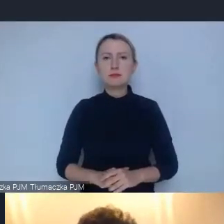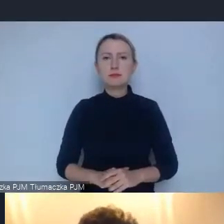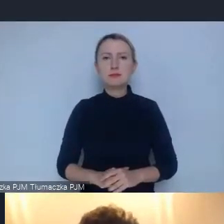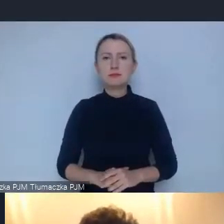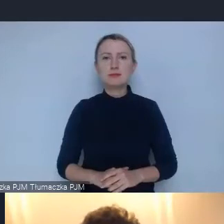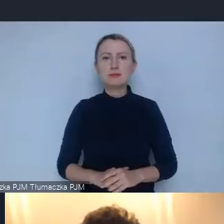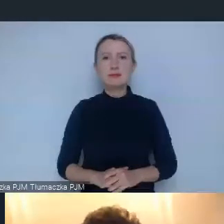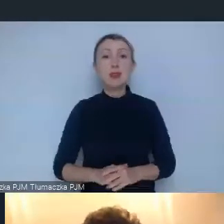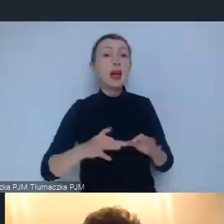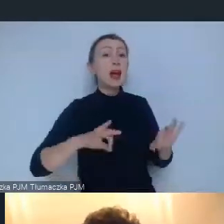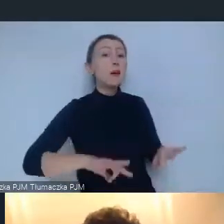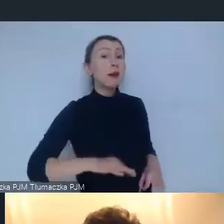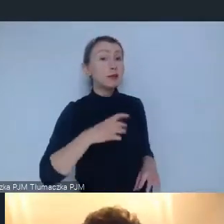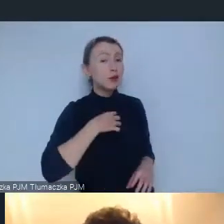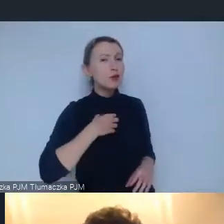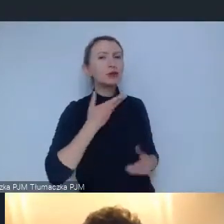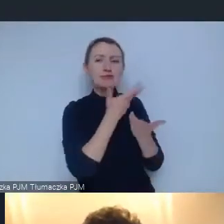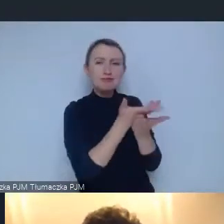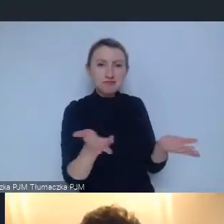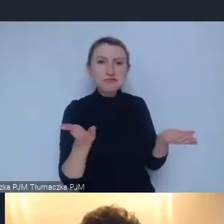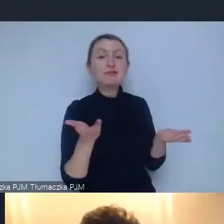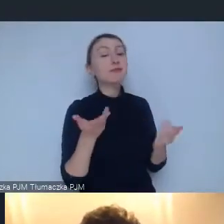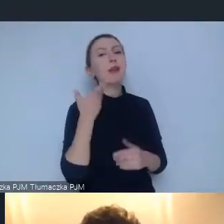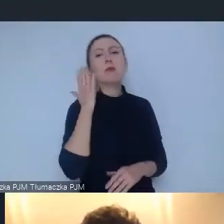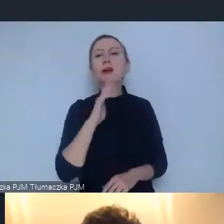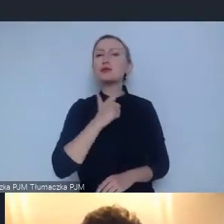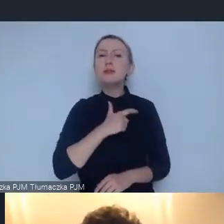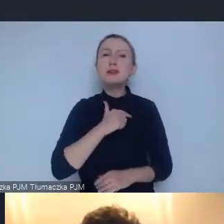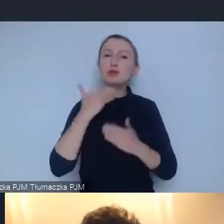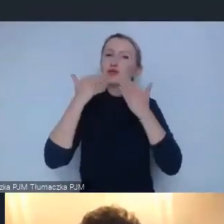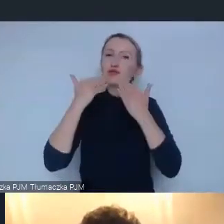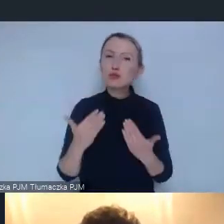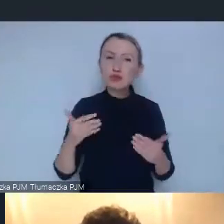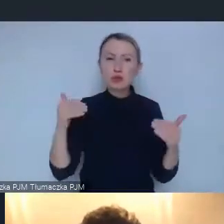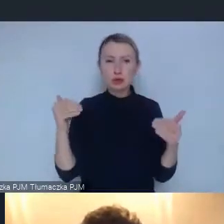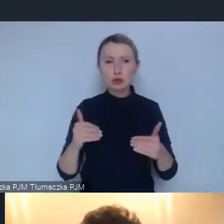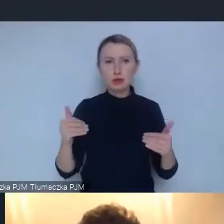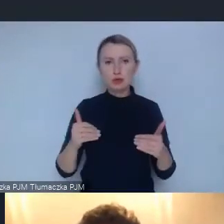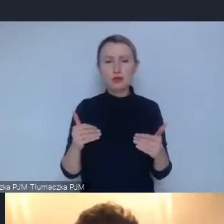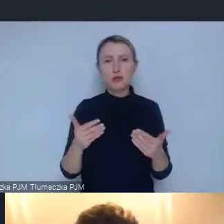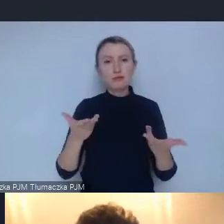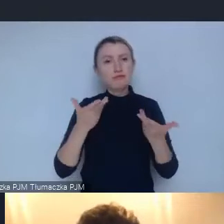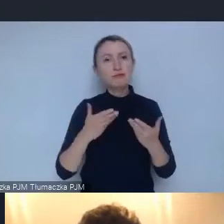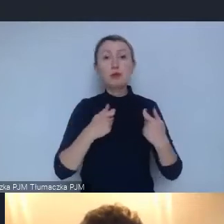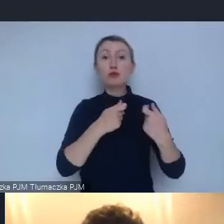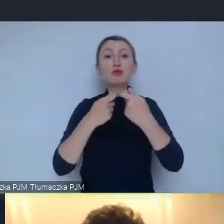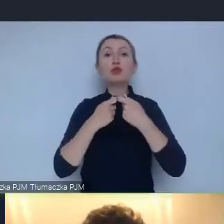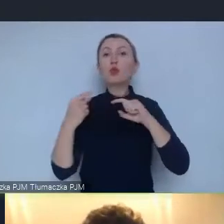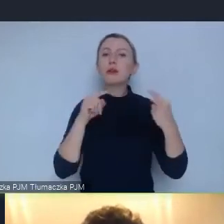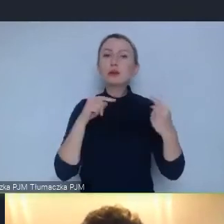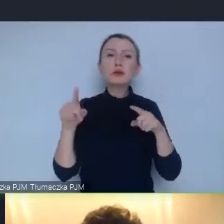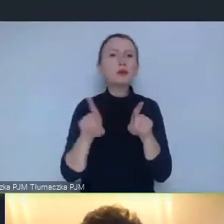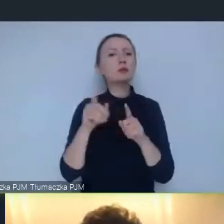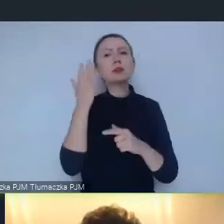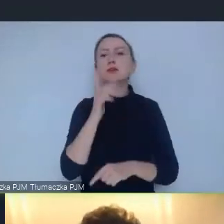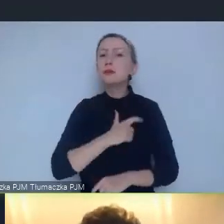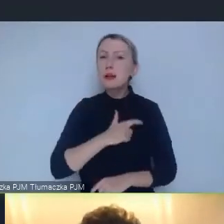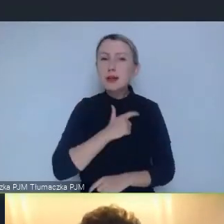Panie dyrektorze, szanowni państwo, bardzo serdecznie dziękuję za możliwość wspólnej dyskusji. Również bardzo